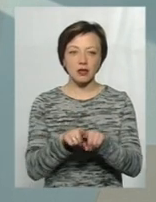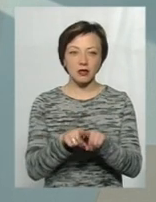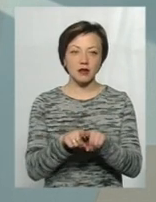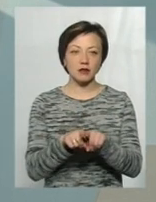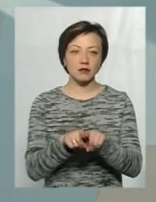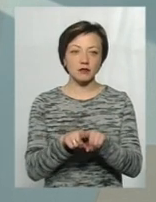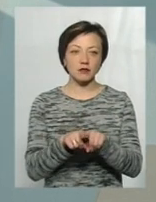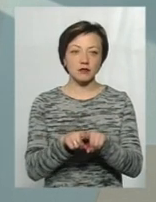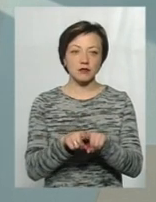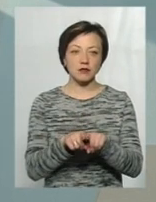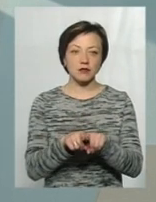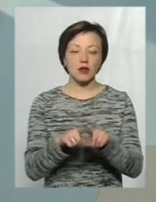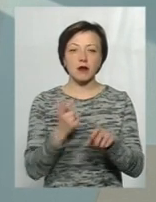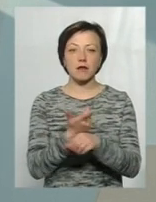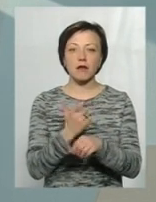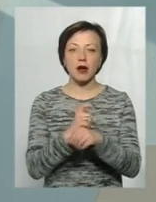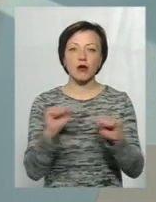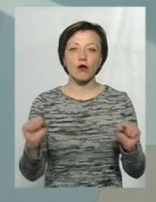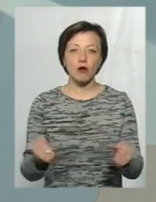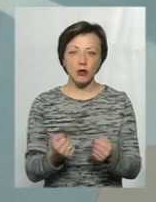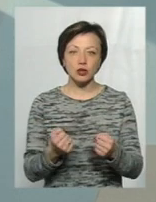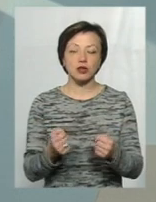які явище переохолодження і